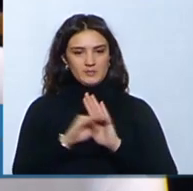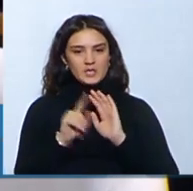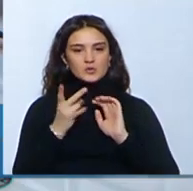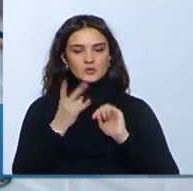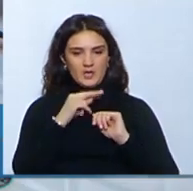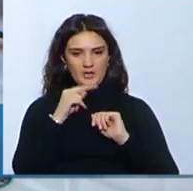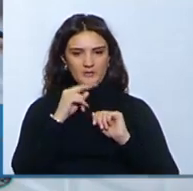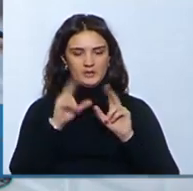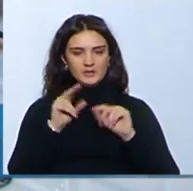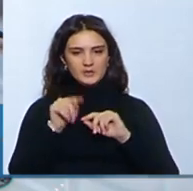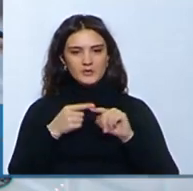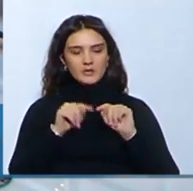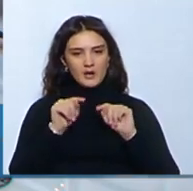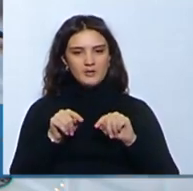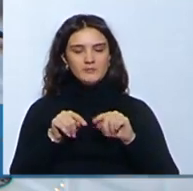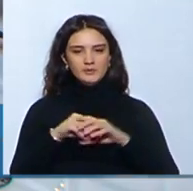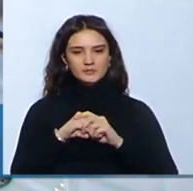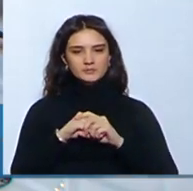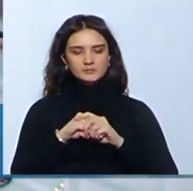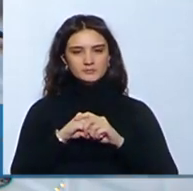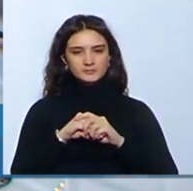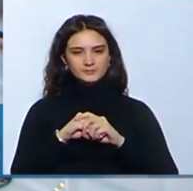უნდა გაითვალისწინონ აი ამ